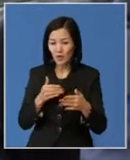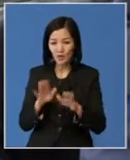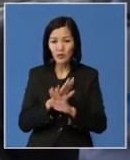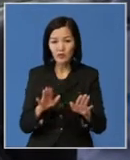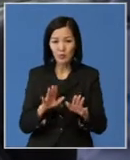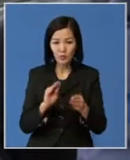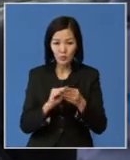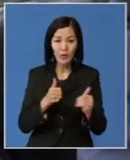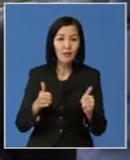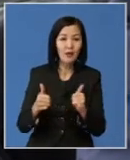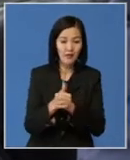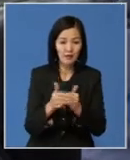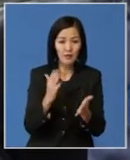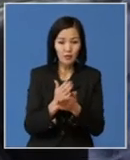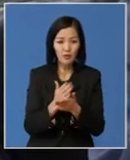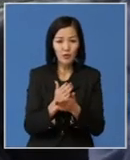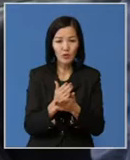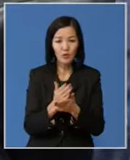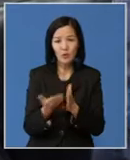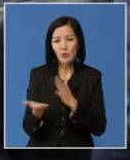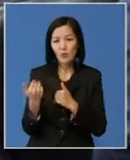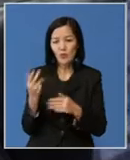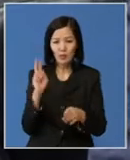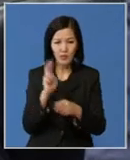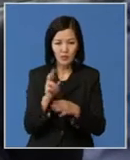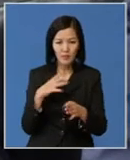кезегіңіз тек алдыға ғана жылжып жатыр. Ол бойынша сіз өткенде де кіргесіз,